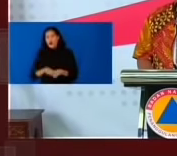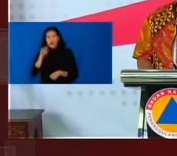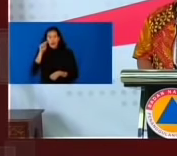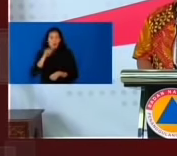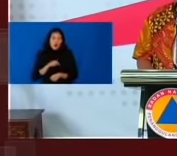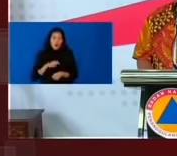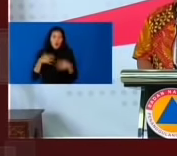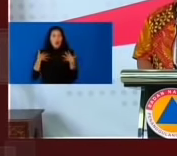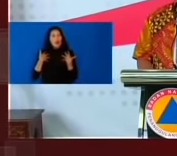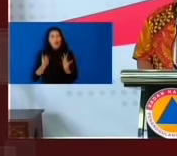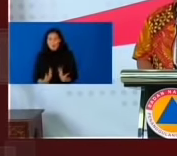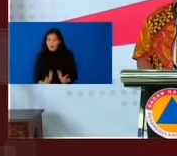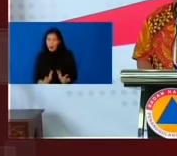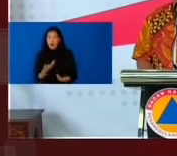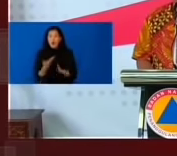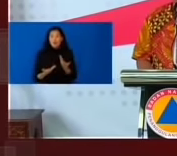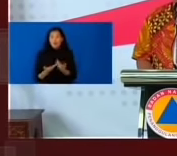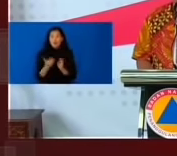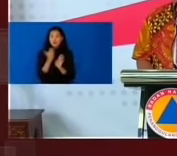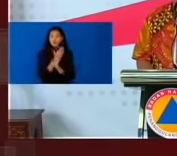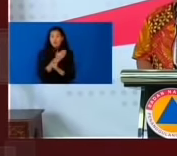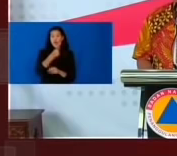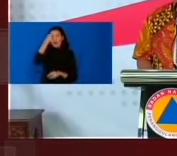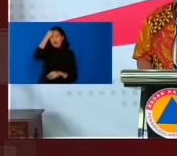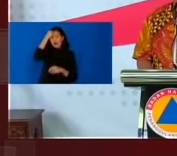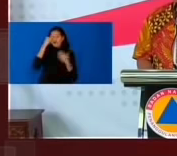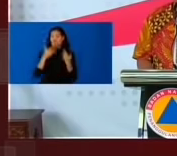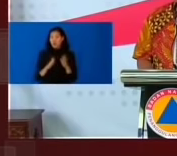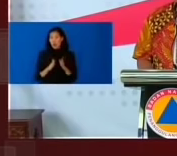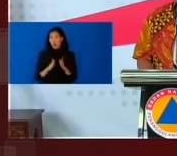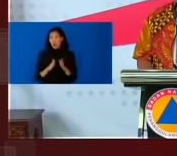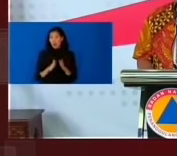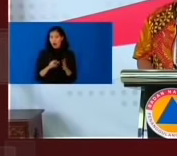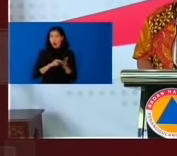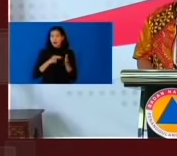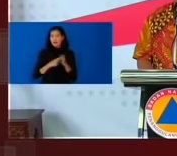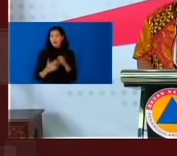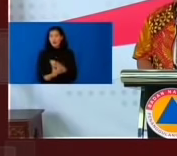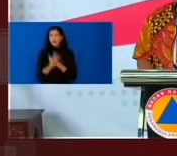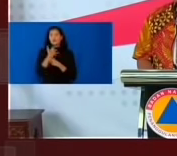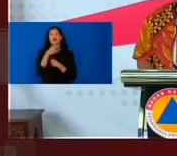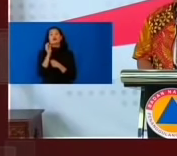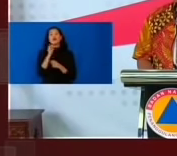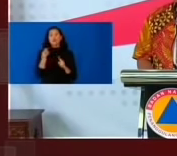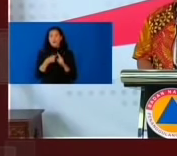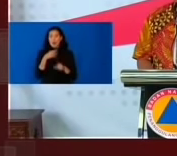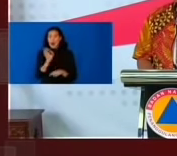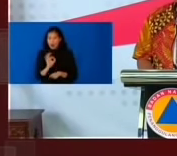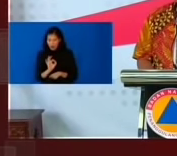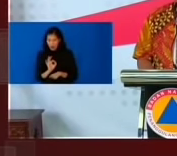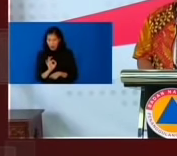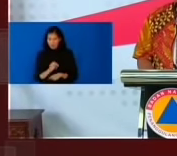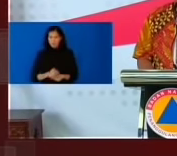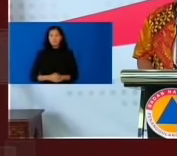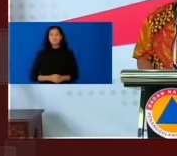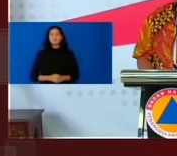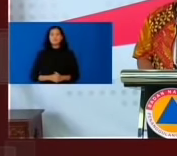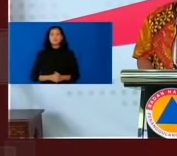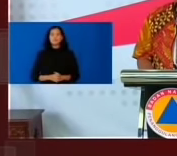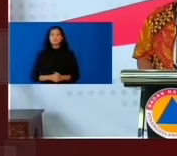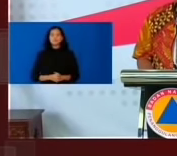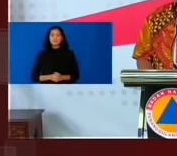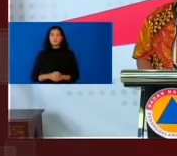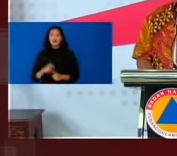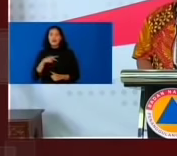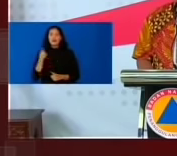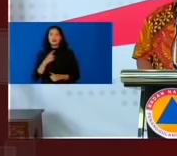memiliki penyakit dasar sebelumnya, agar tidak tertular, karena dampaknya akan menjadi semakin berat untuk mereka.